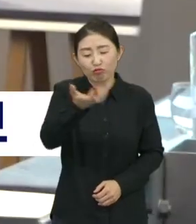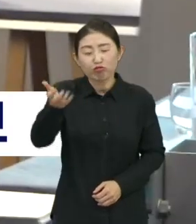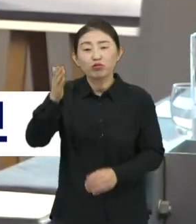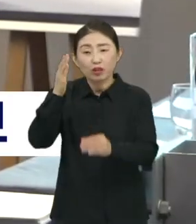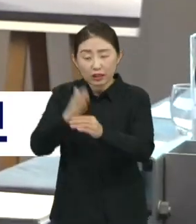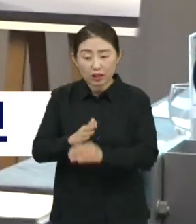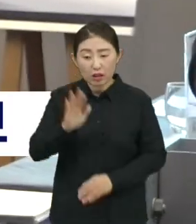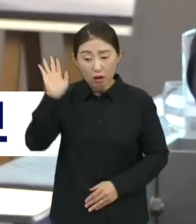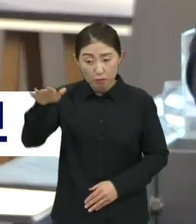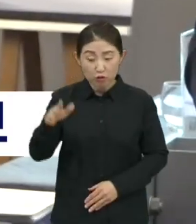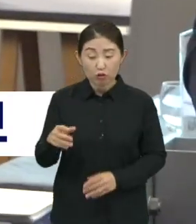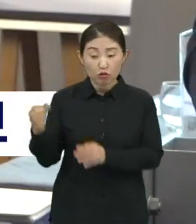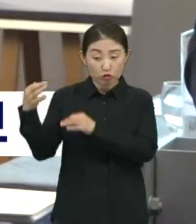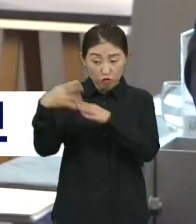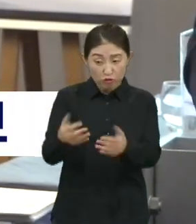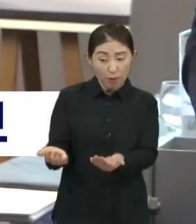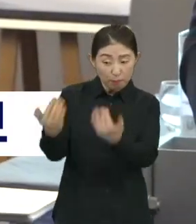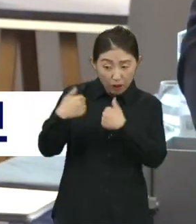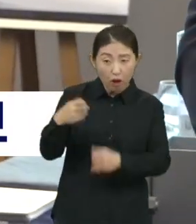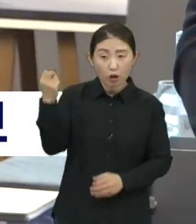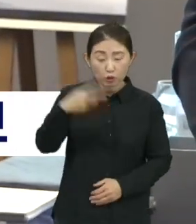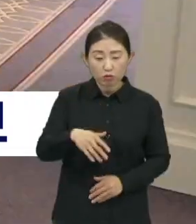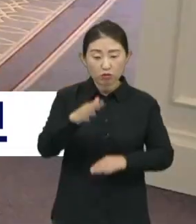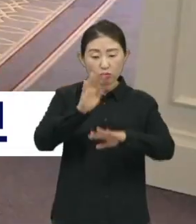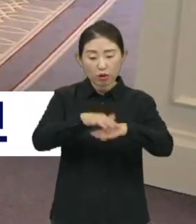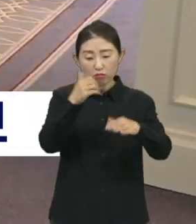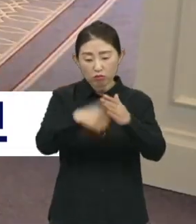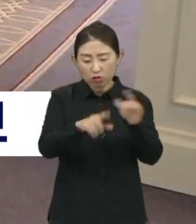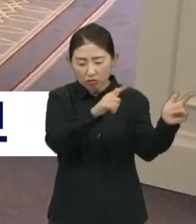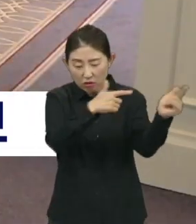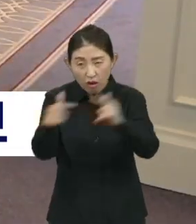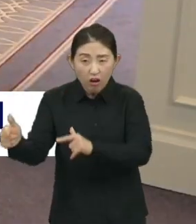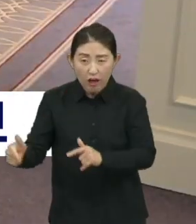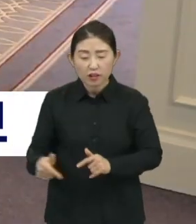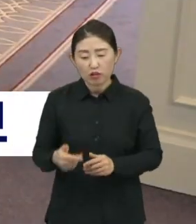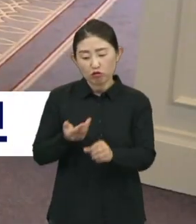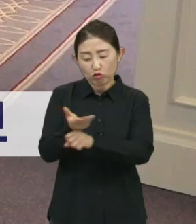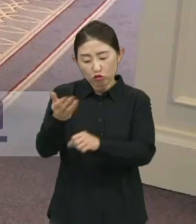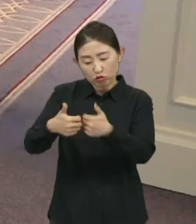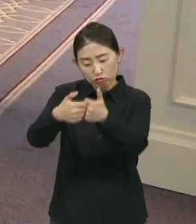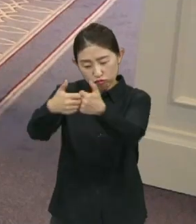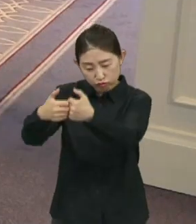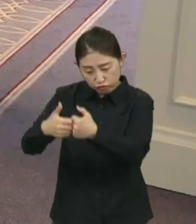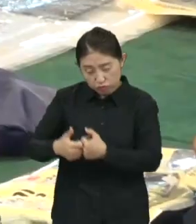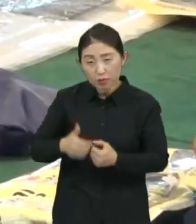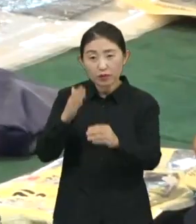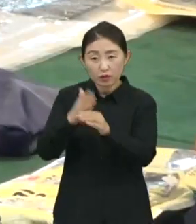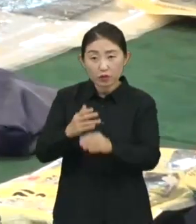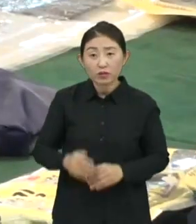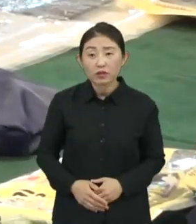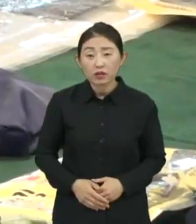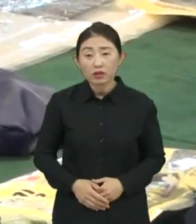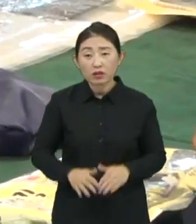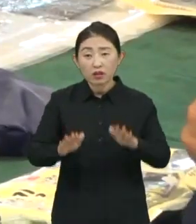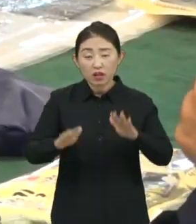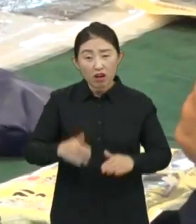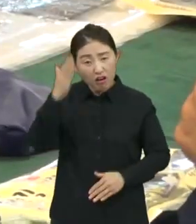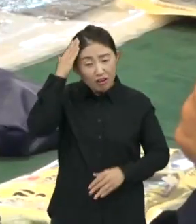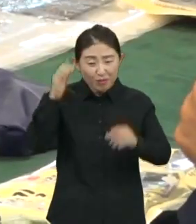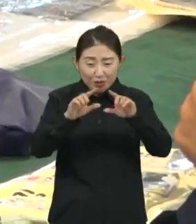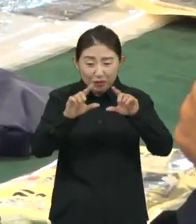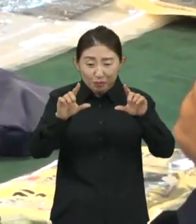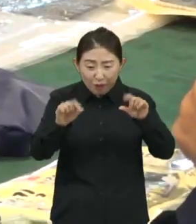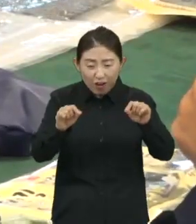더불어 지역 상품 판로 확보에도 적극 나섰습니다. 부다페스트에서 진행된 수출 상담회, 검은 반도체로